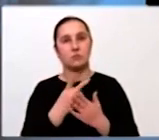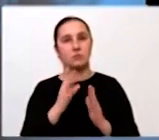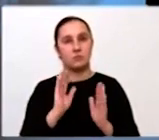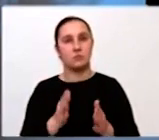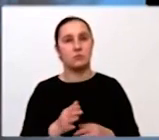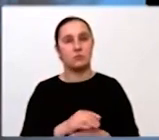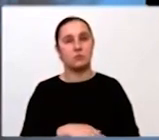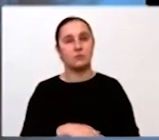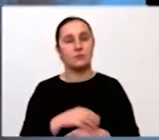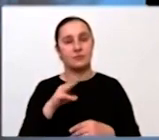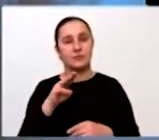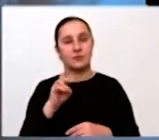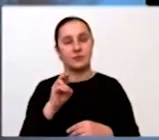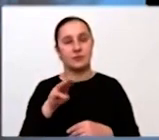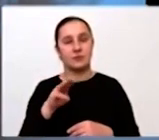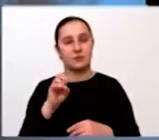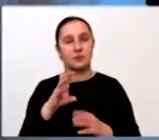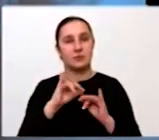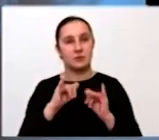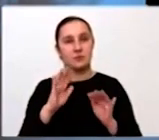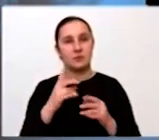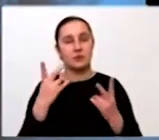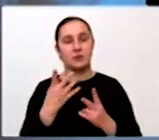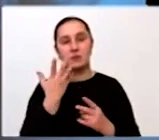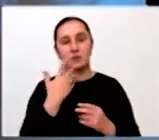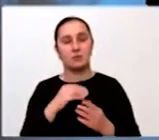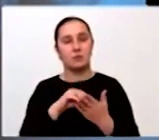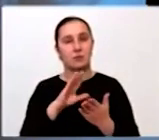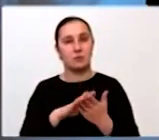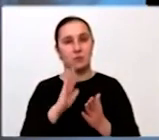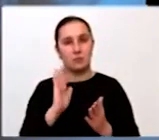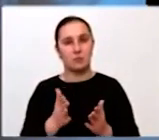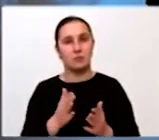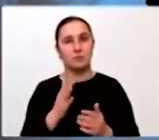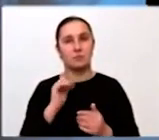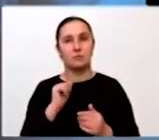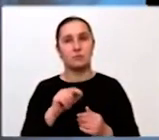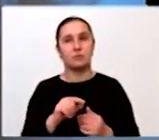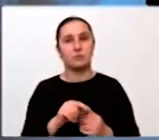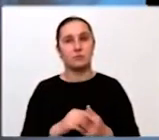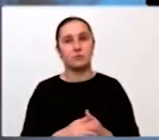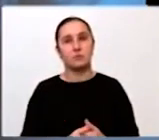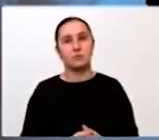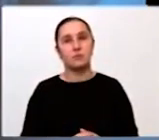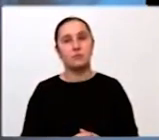chiqamiz. Demak, tekstni yaratib oldik, kerakli rangini belgilab olamiz va